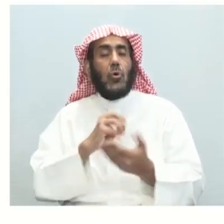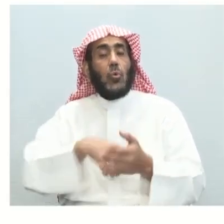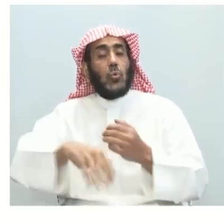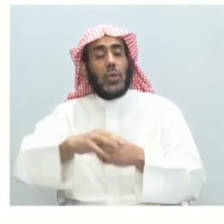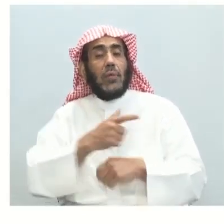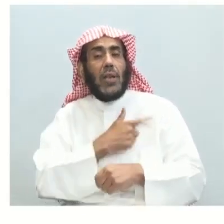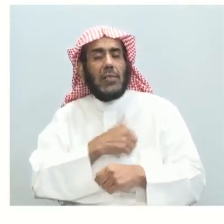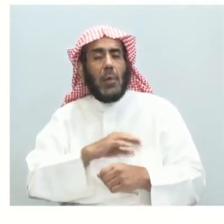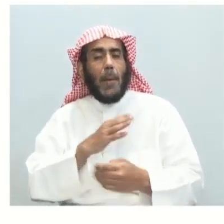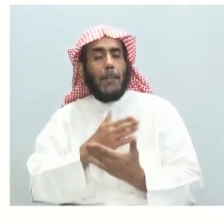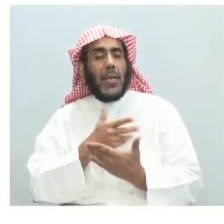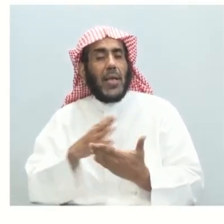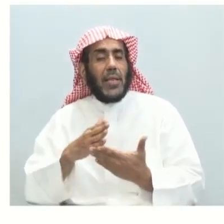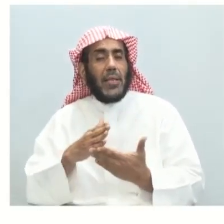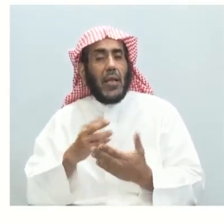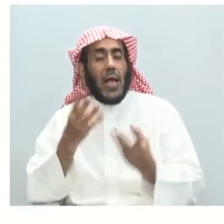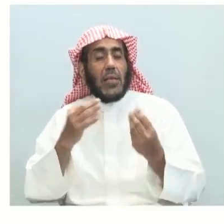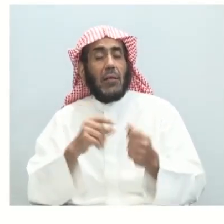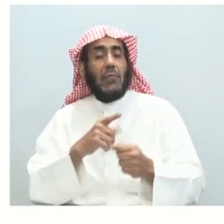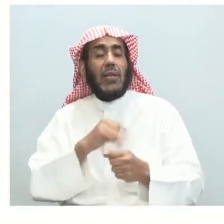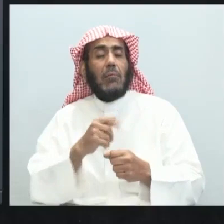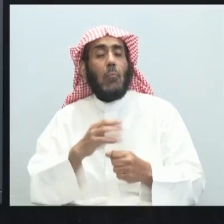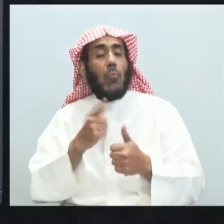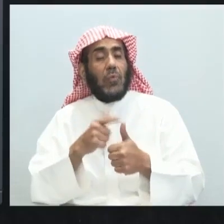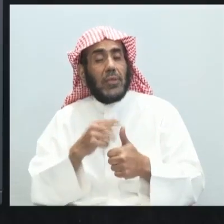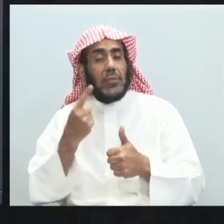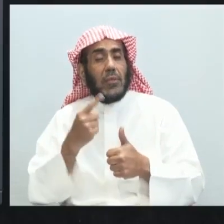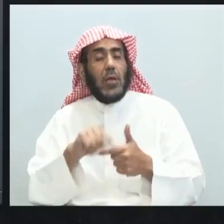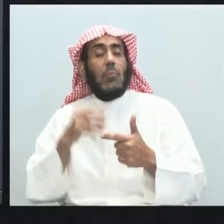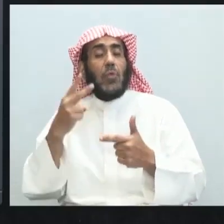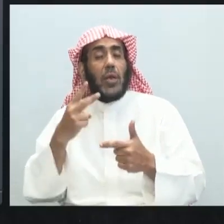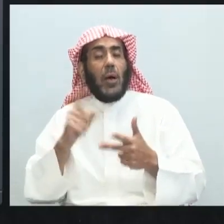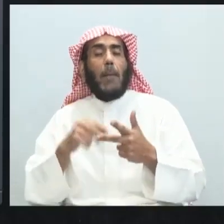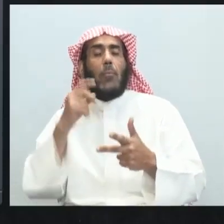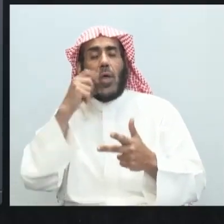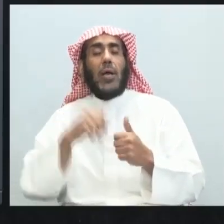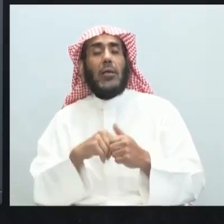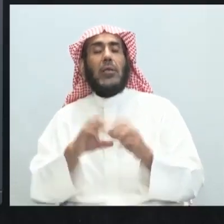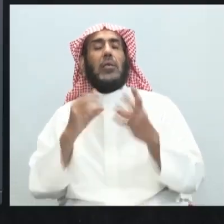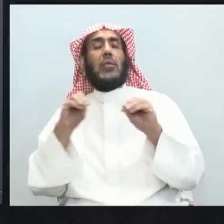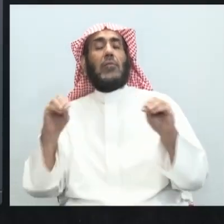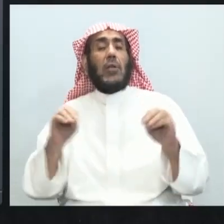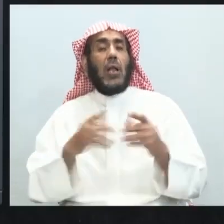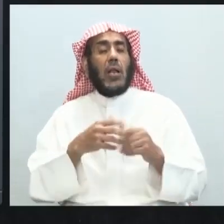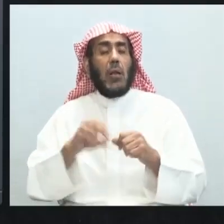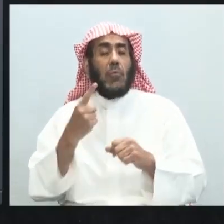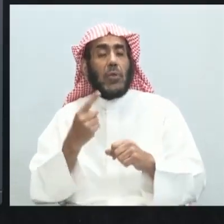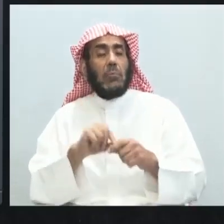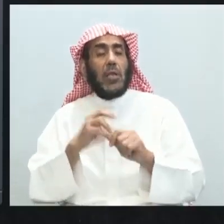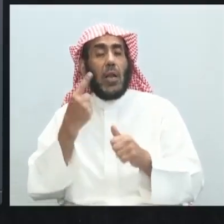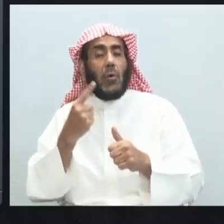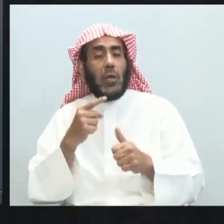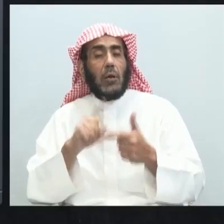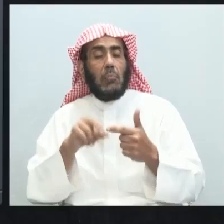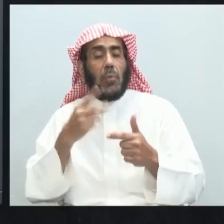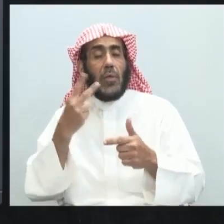الاسماء من حيث ماذا عددها في الاسماء اذا المفرد مثنى مذكر اذا تعرفنا على ان المفرد ما دل على واحد